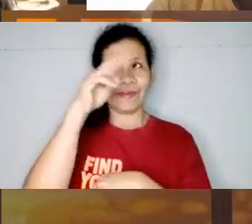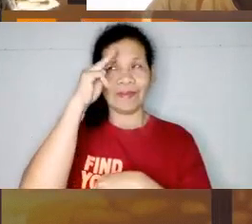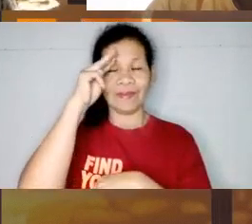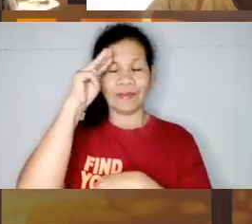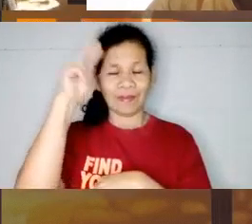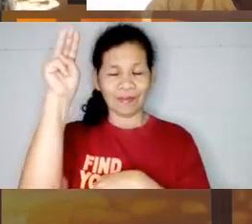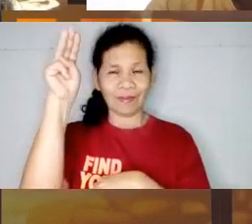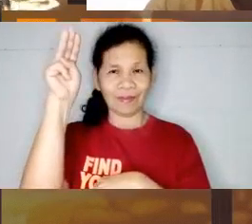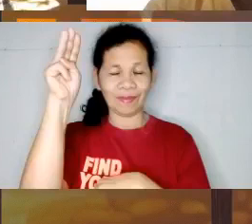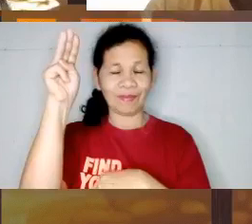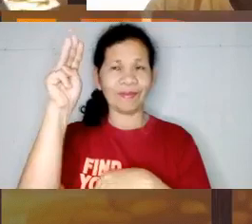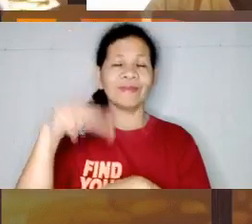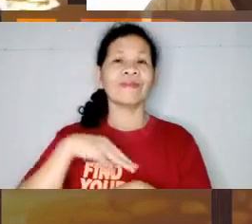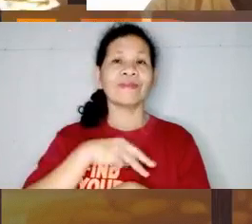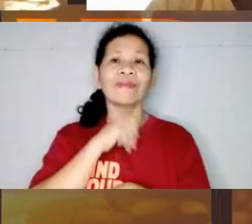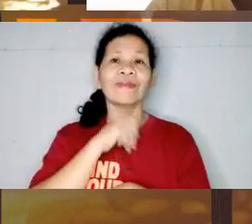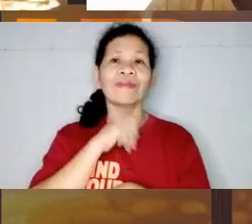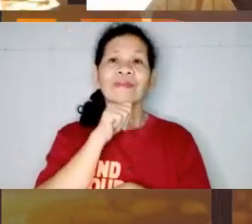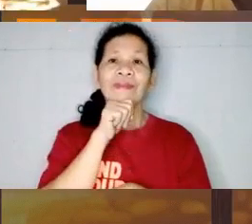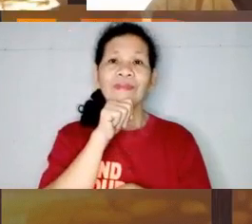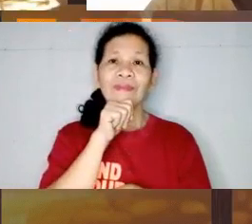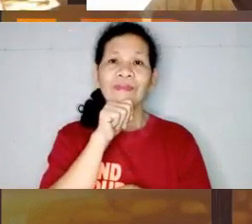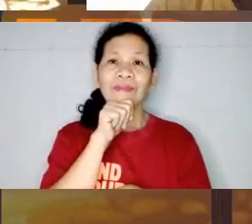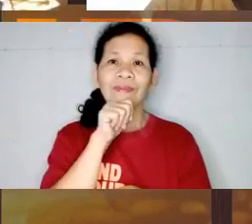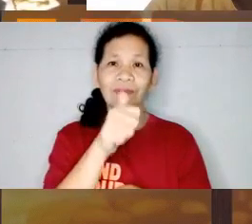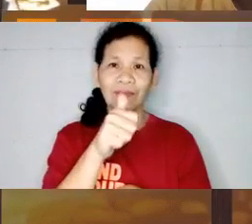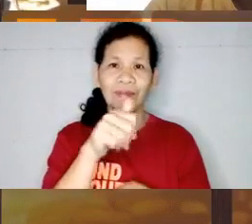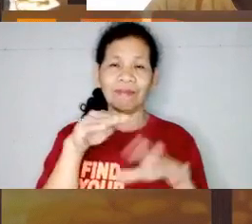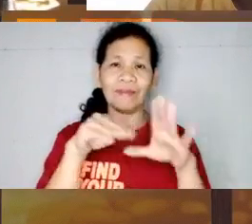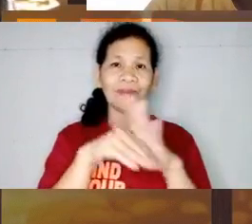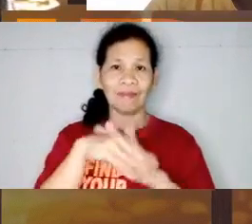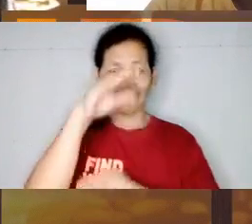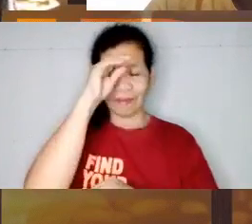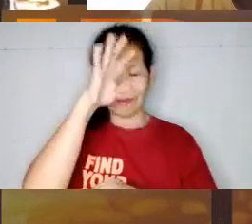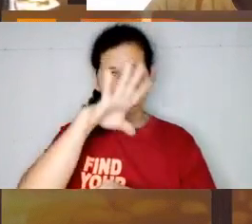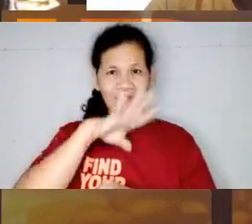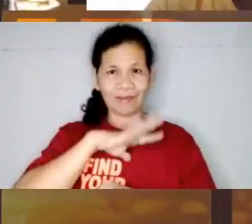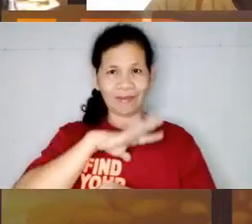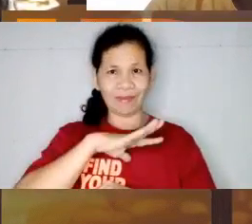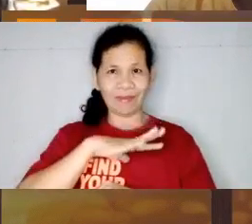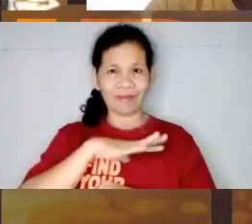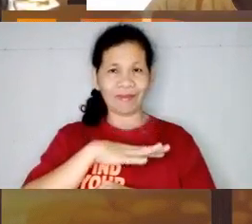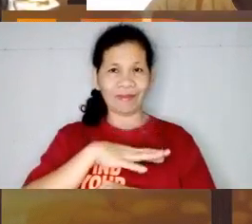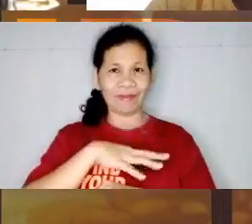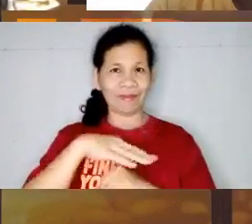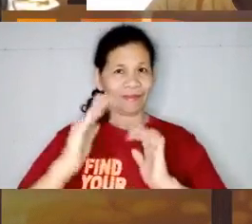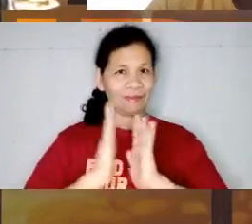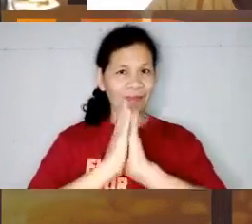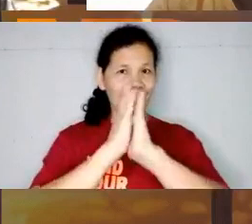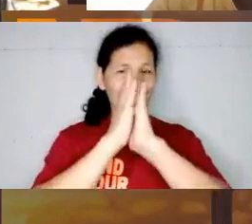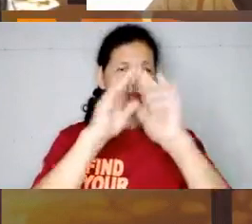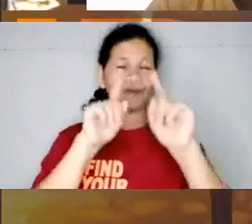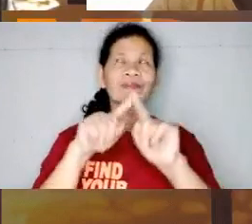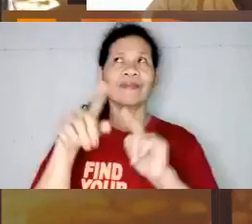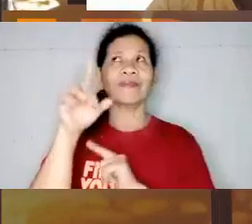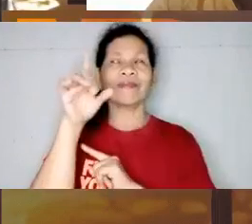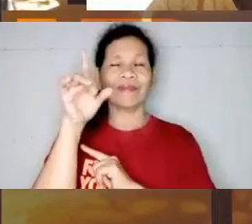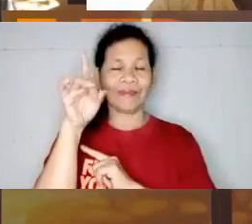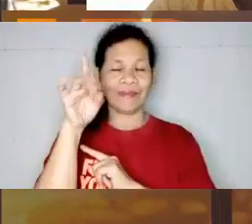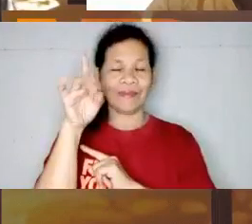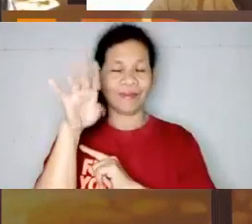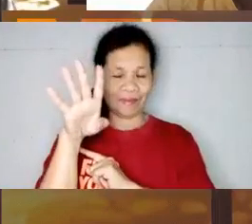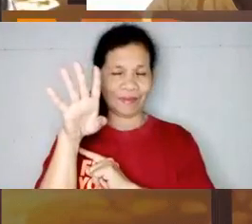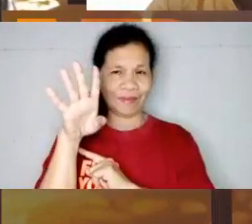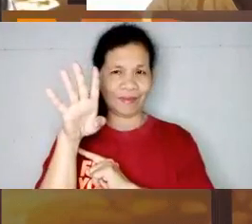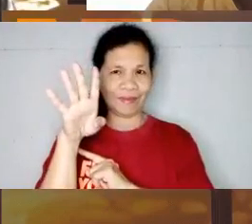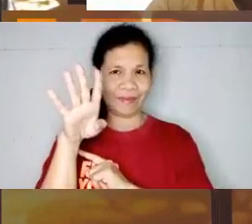not after any man's recognition, kundi ito'y pawang pagmamahal sa ating Panginoon. Balik sa iyo, Pastor Porto.